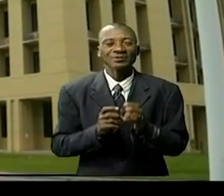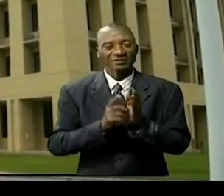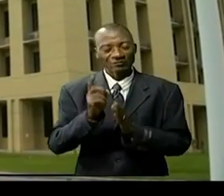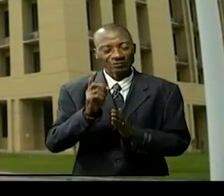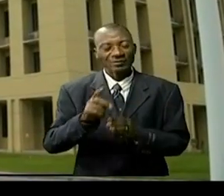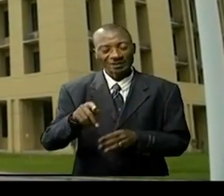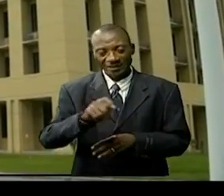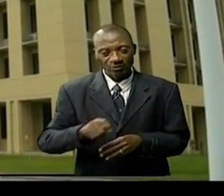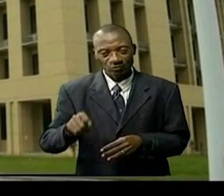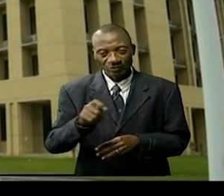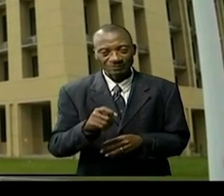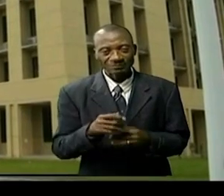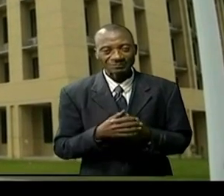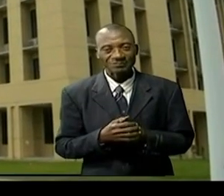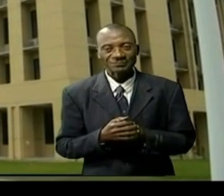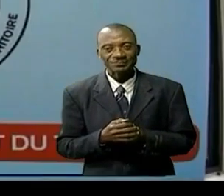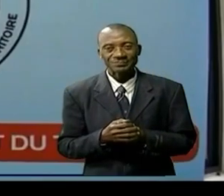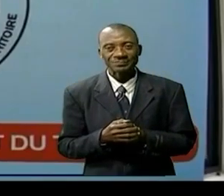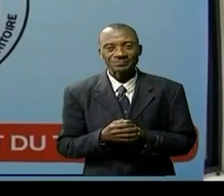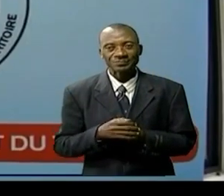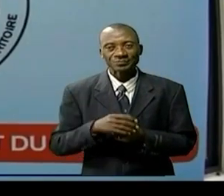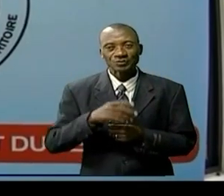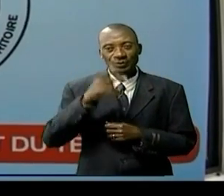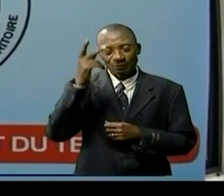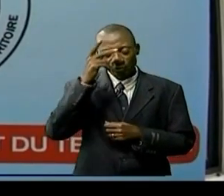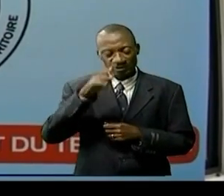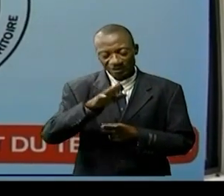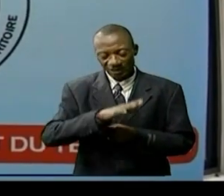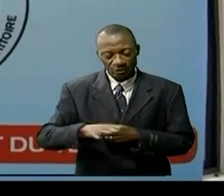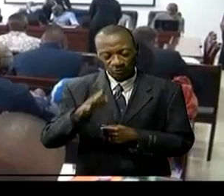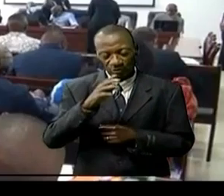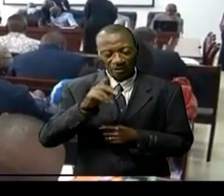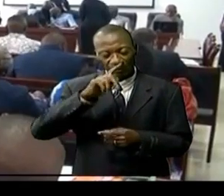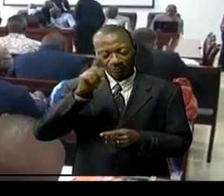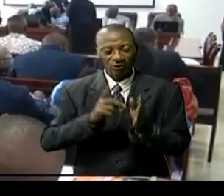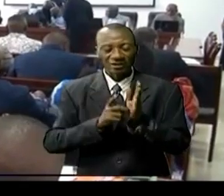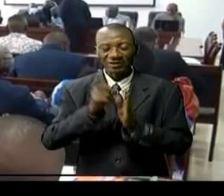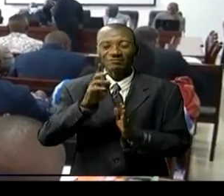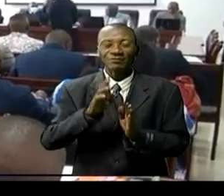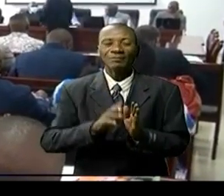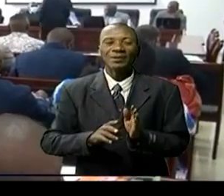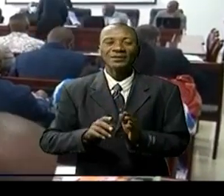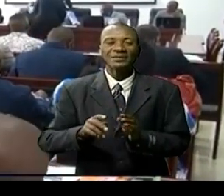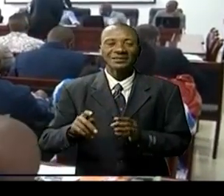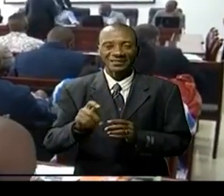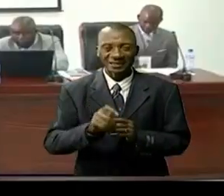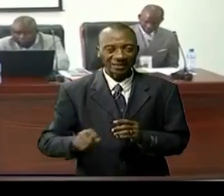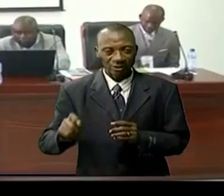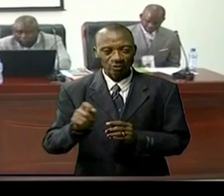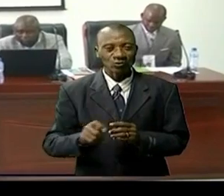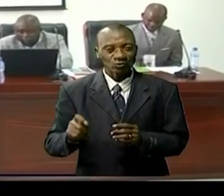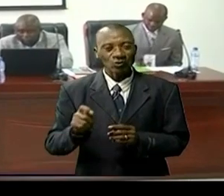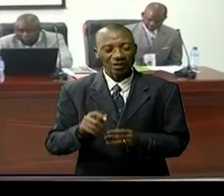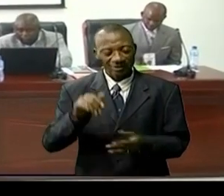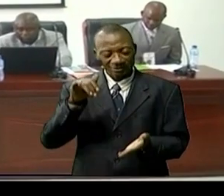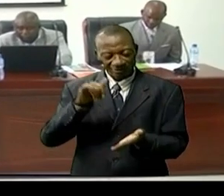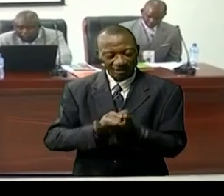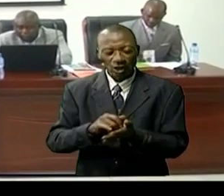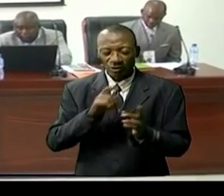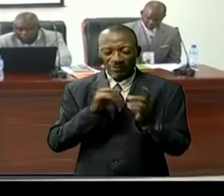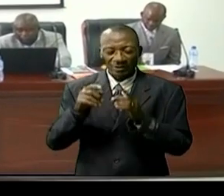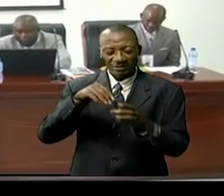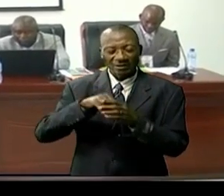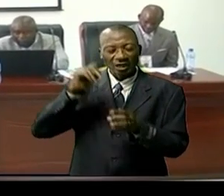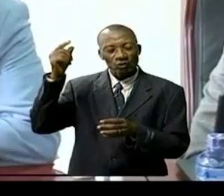la politique nationale de l'aménagement du territoire a bouclé en juillet 2020 par le gouvernement de la république et non